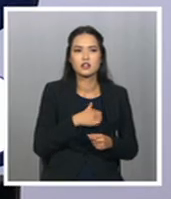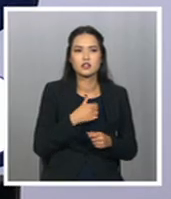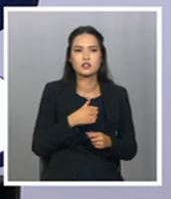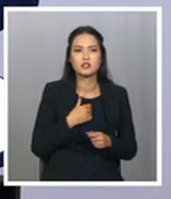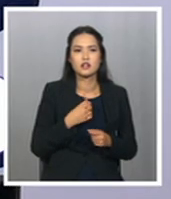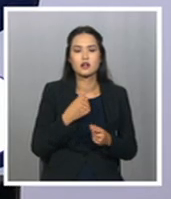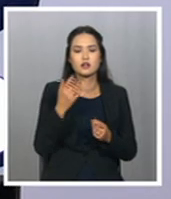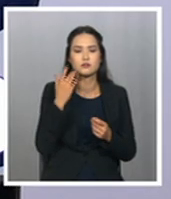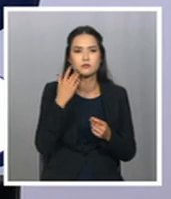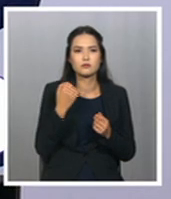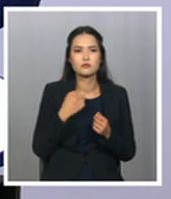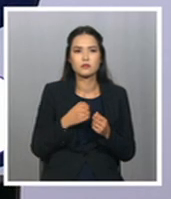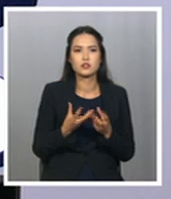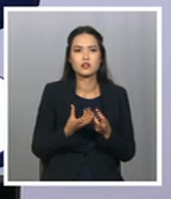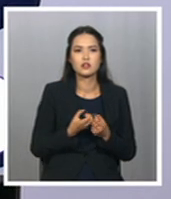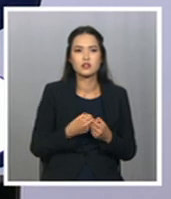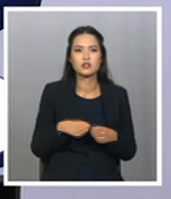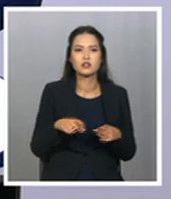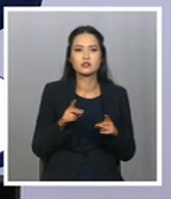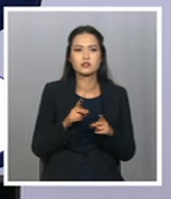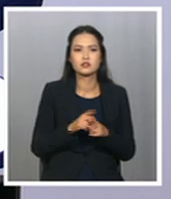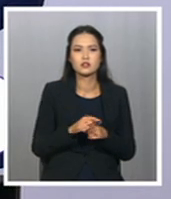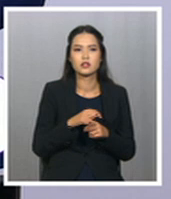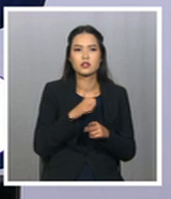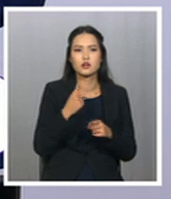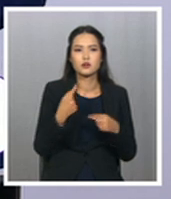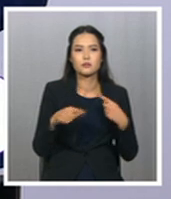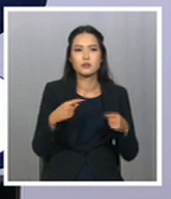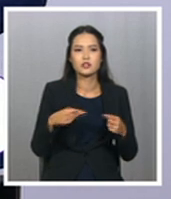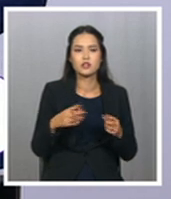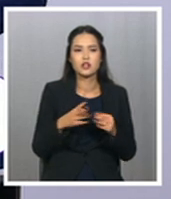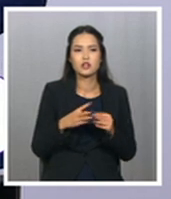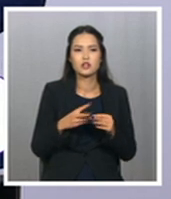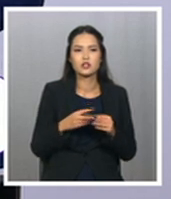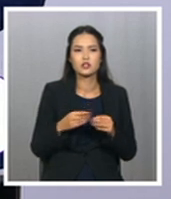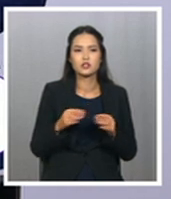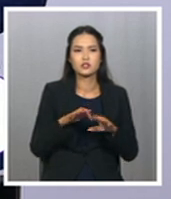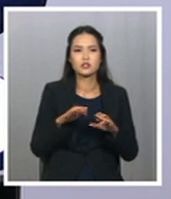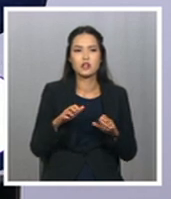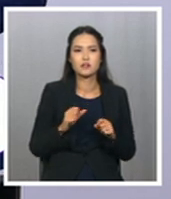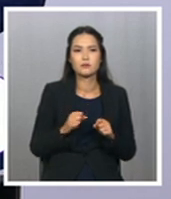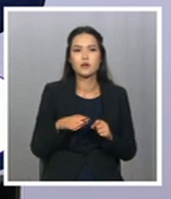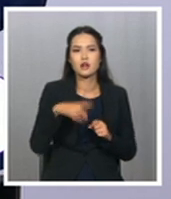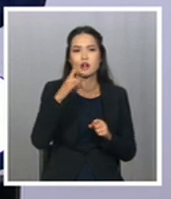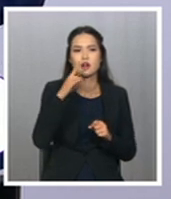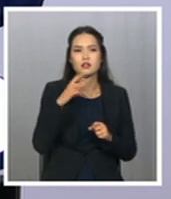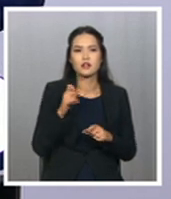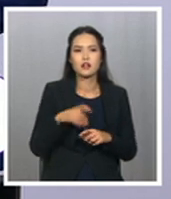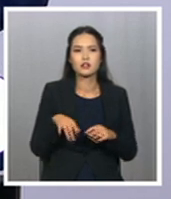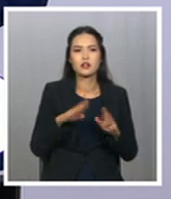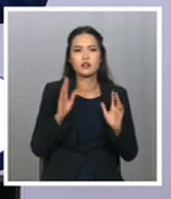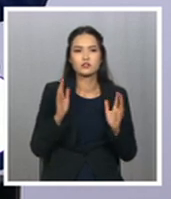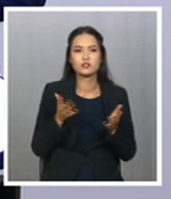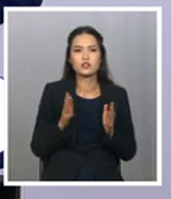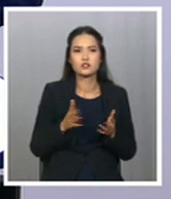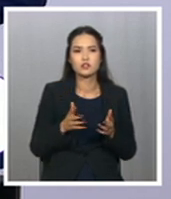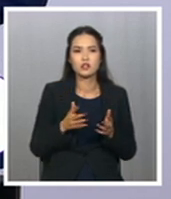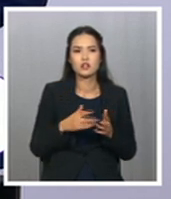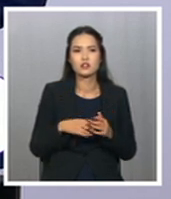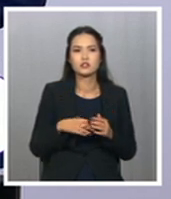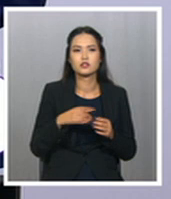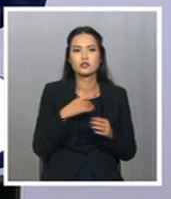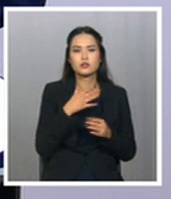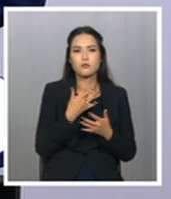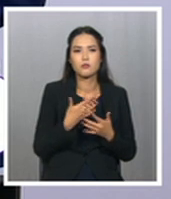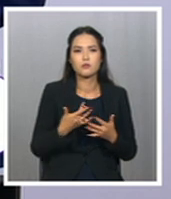пайдалануына берілуі. Сондай-ақ патшаның басқа да жерді тартып алу шаралары қазақ халқының жағдайын, оны жер туралы жағдайын мүлде